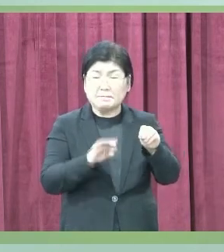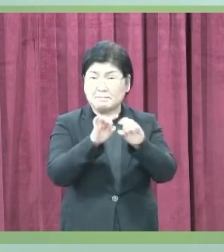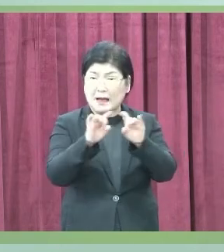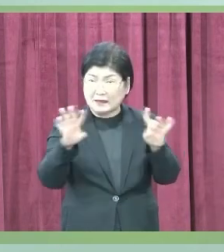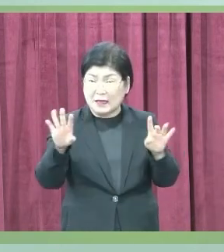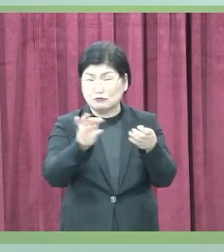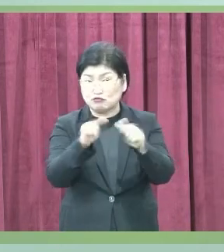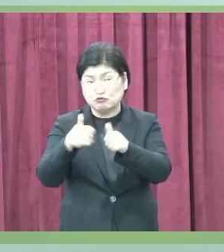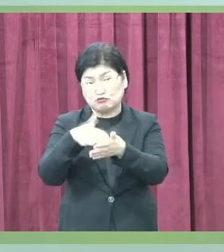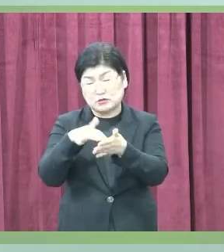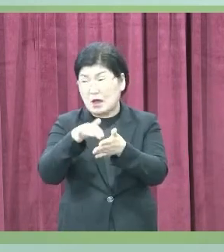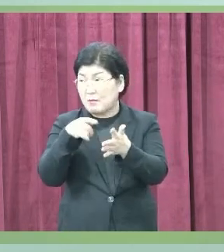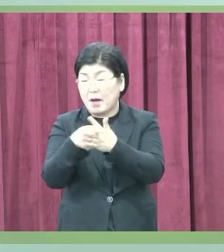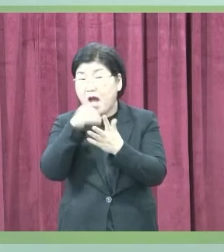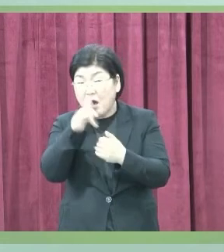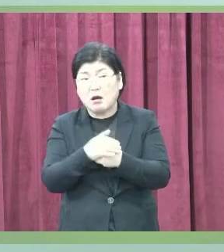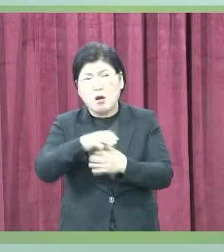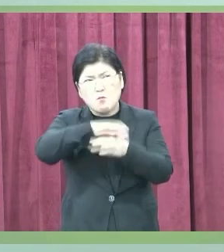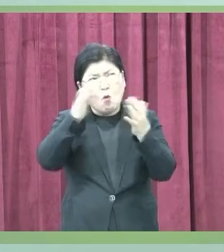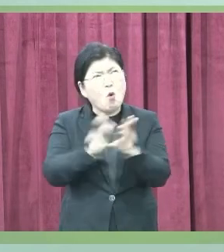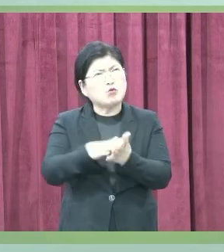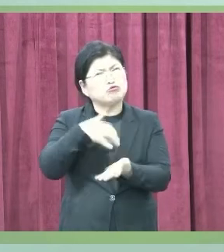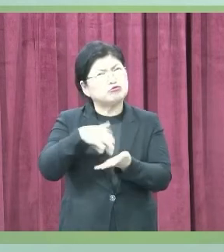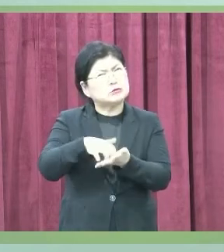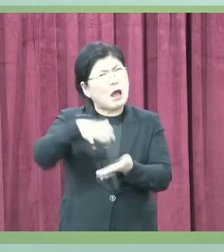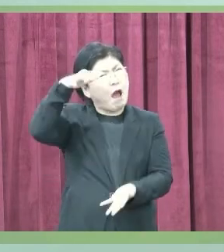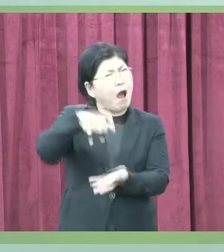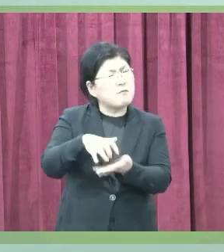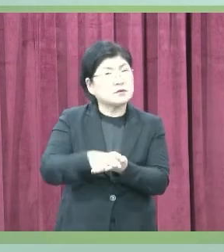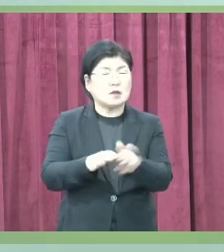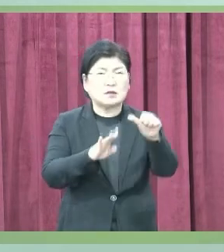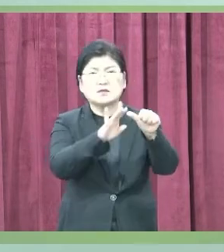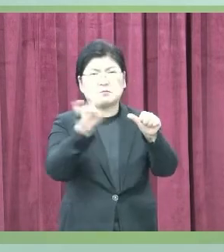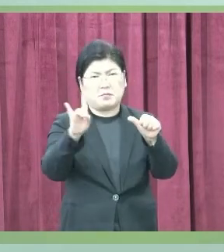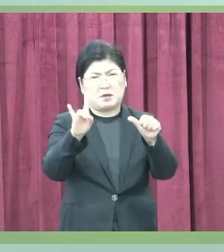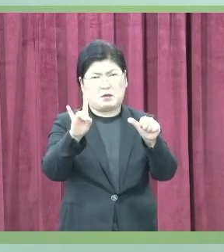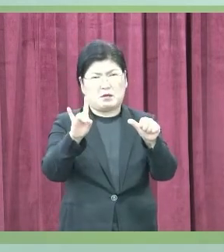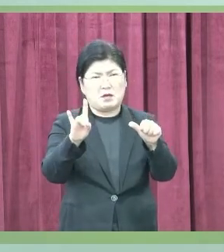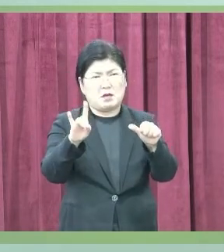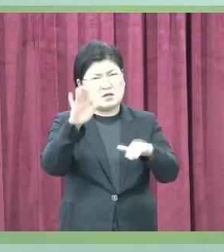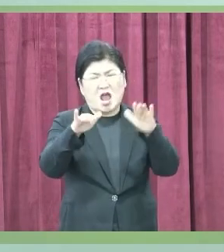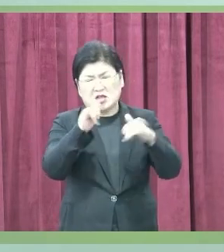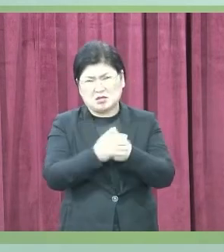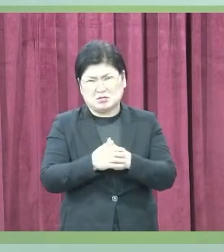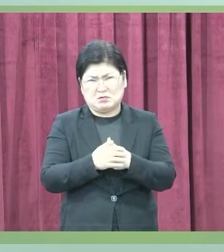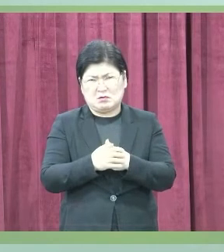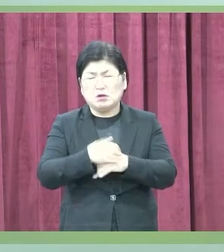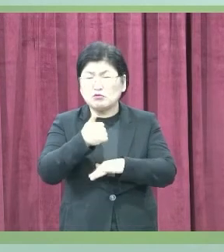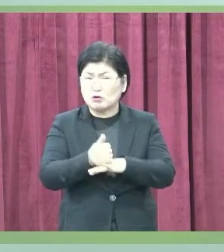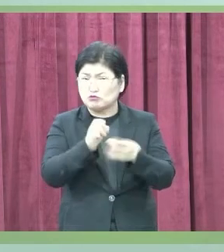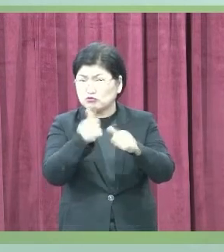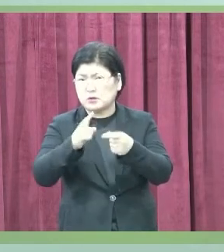계산을 해요. 그래서 전체 인구하고 비교했을 때 5배 차이가 나요. 그러니까 조사망률이 전체 인구에 비해서